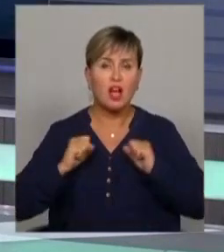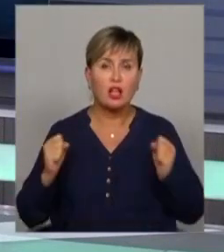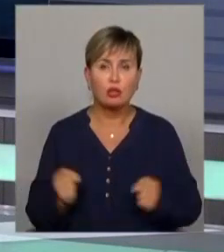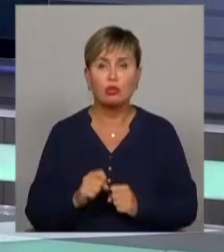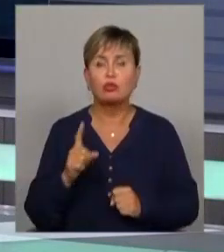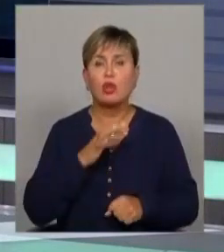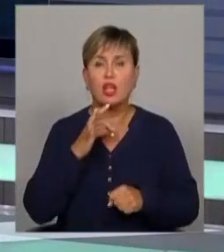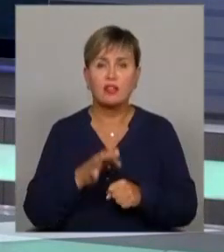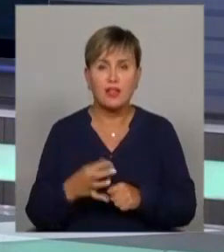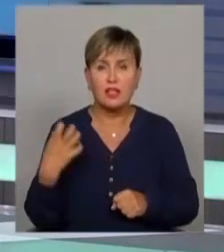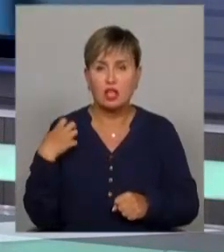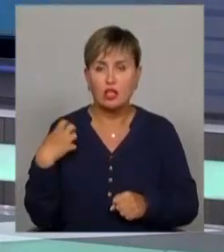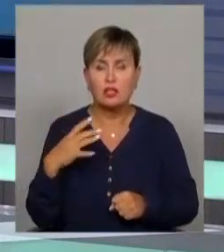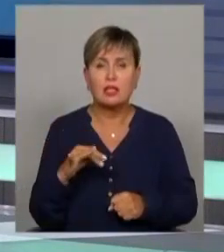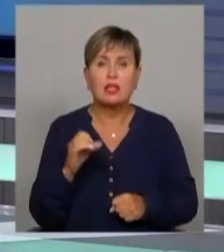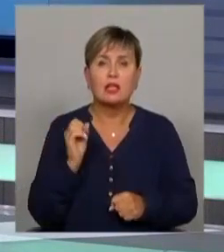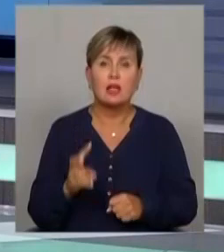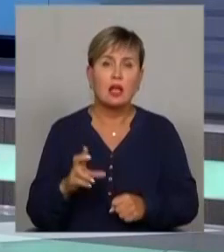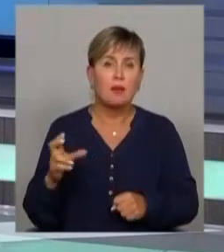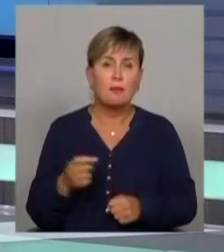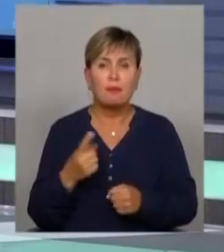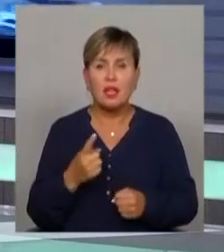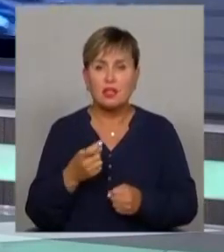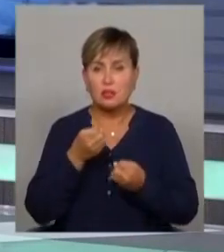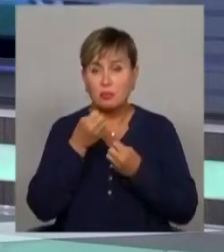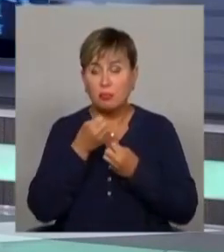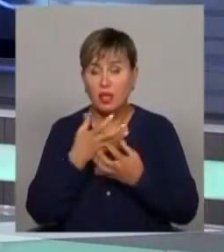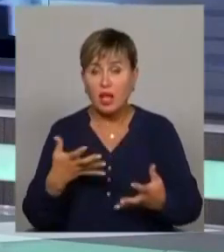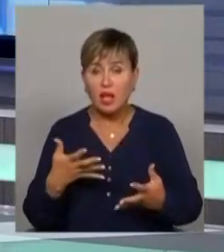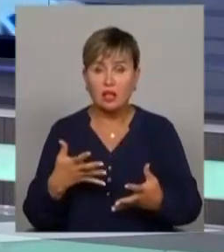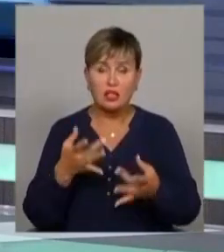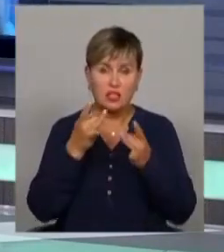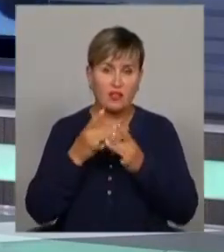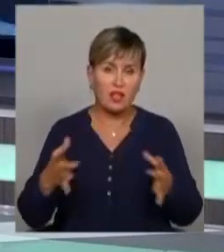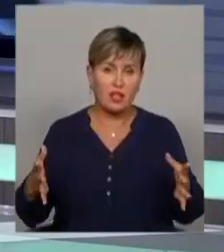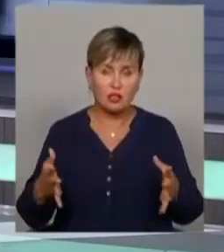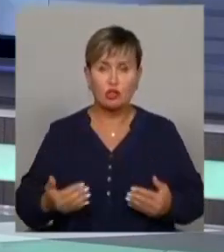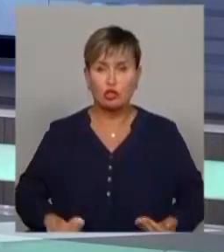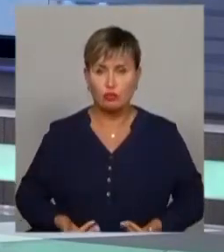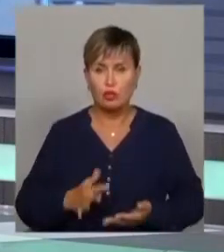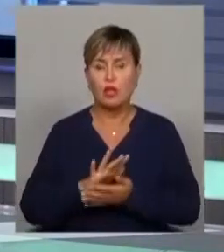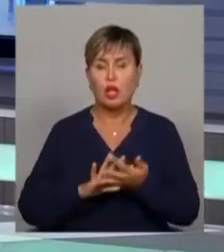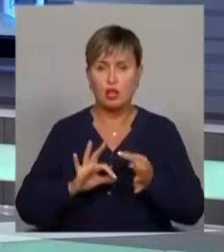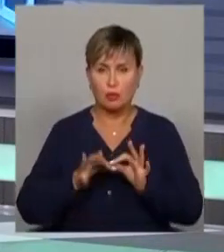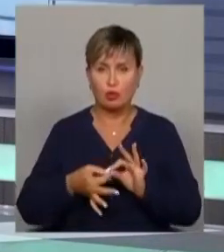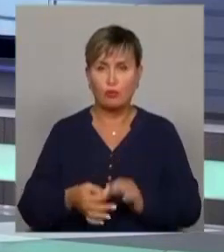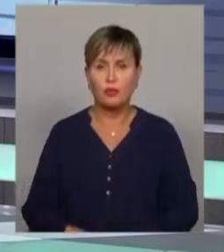Что ответили чиновники и как без элементарных благ цивилизации обходятся горожане, расскажет Нургуль